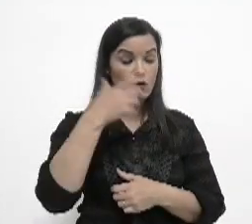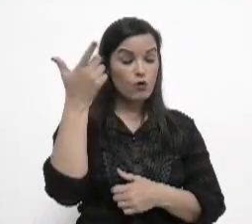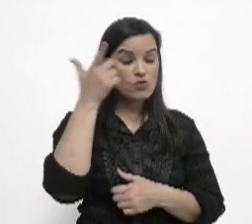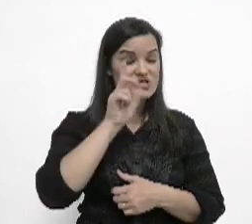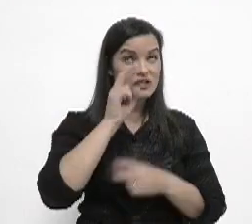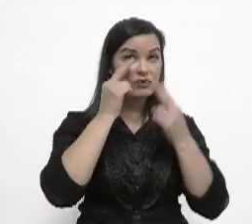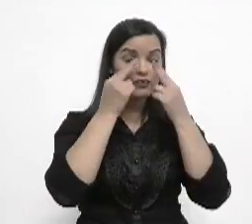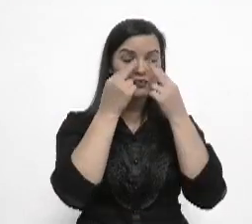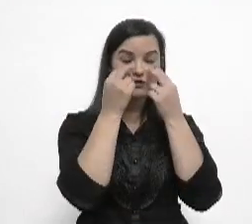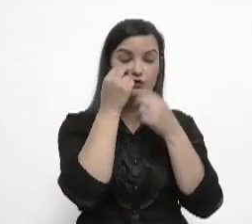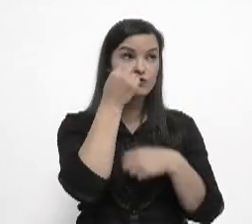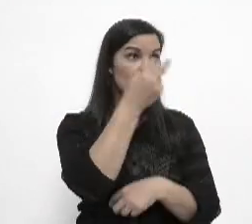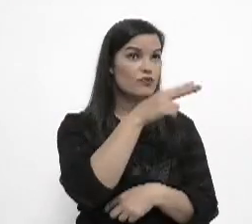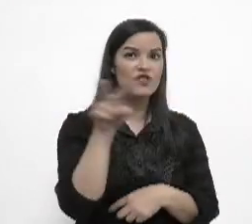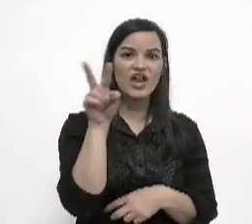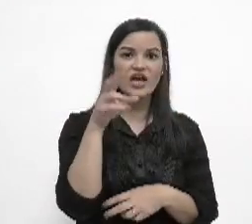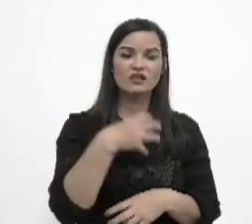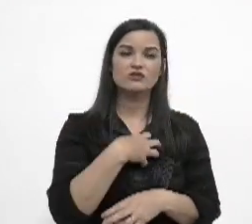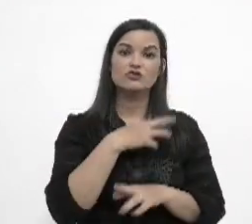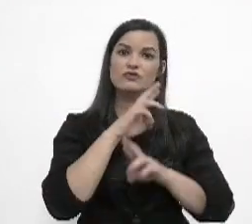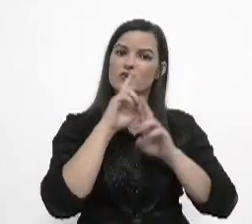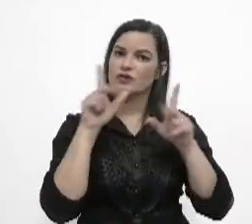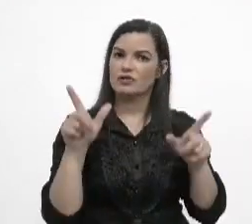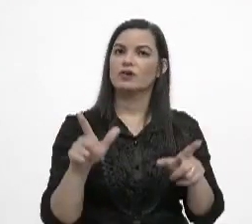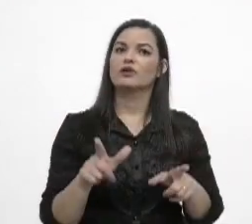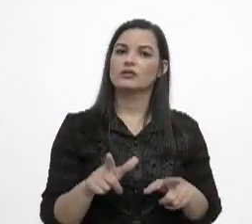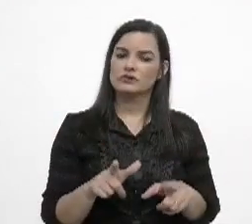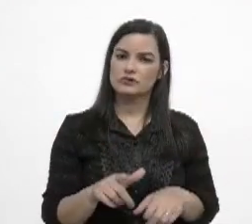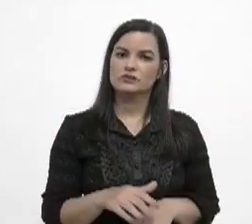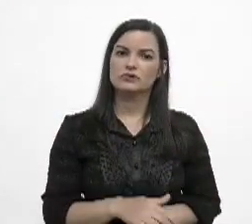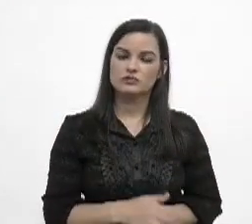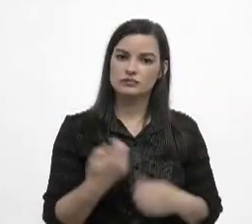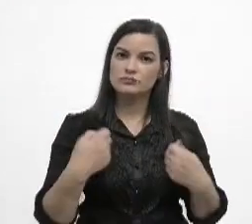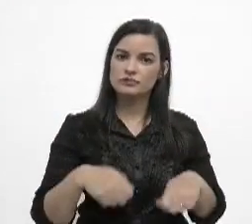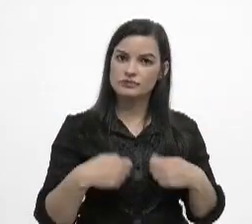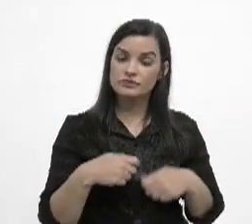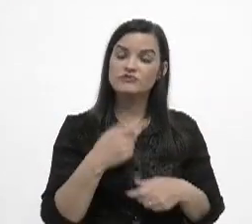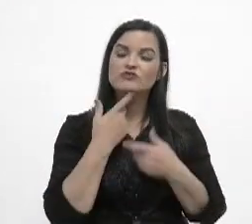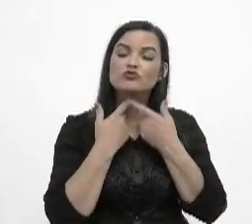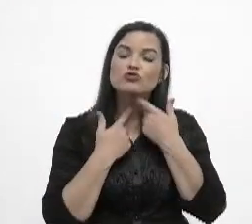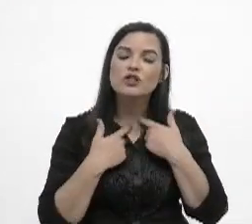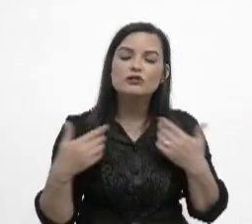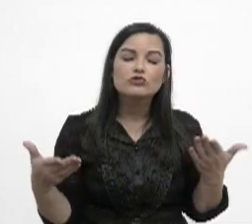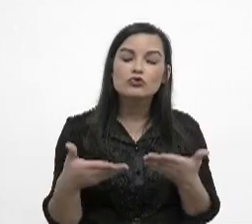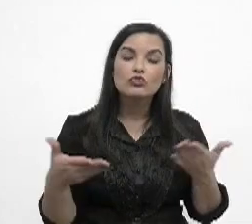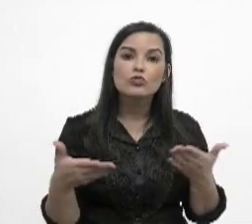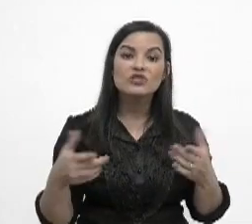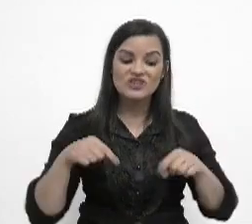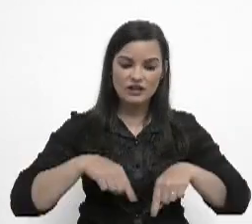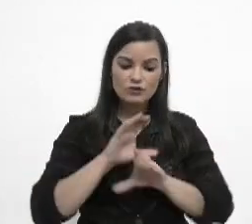forma diferente. 여러분 이번 수련을 통해 다시 볼 수 있기를 바랍니다. Eu desejo que através desse congresso você